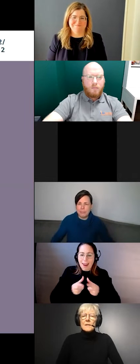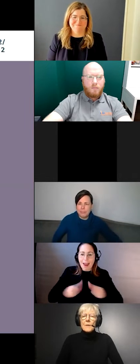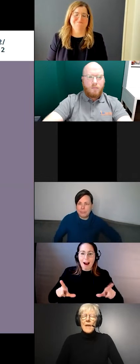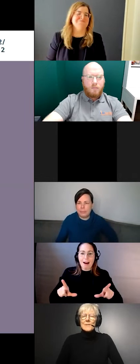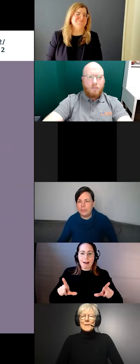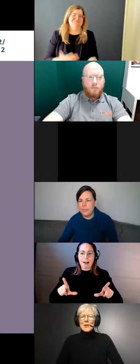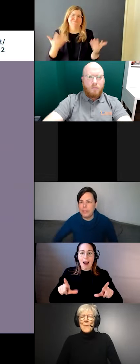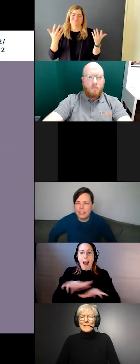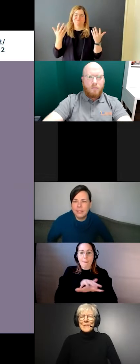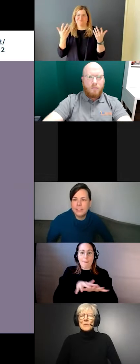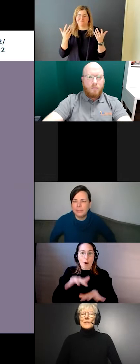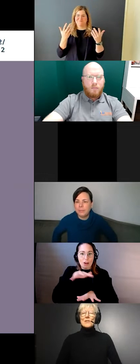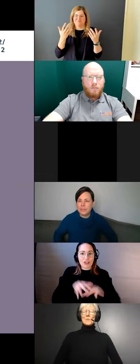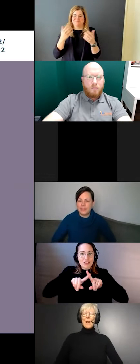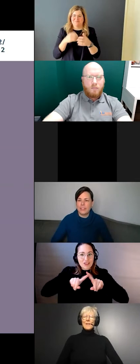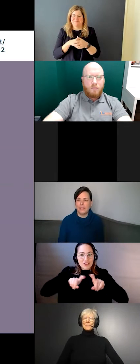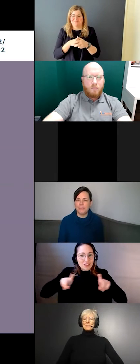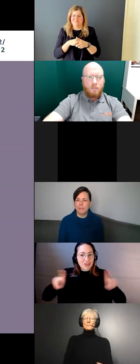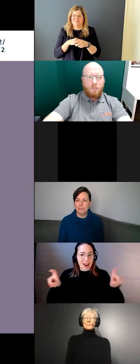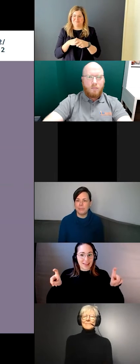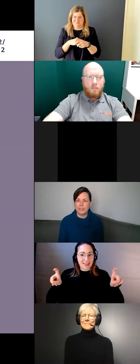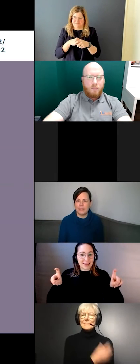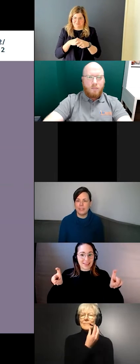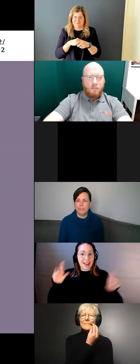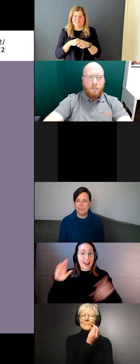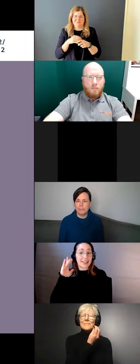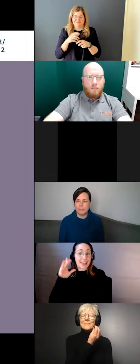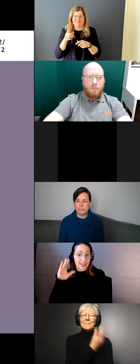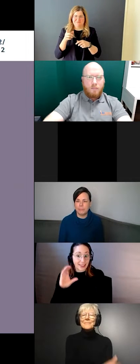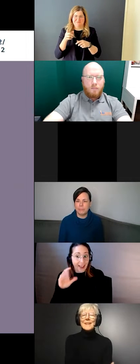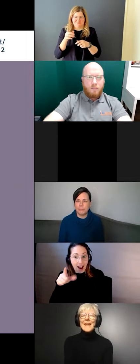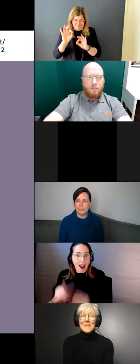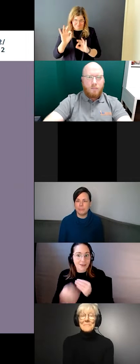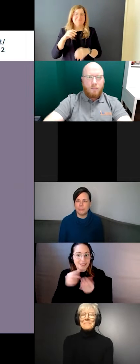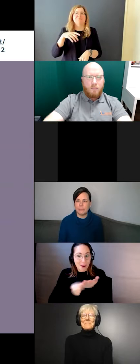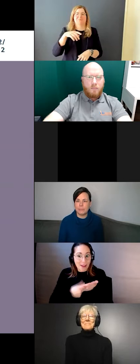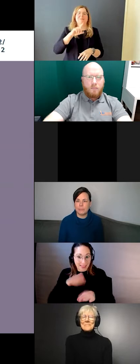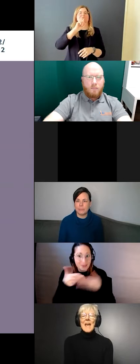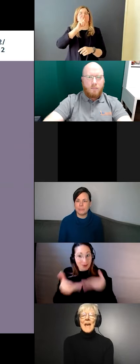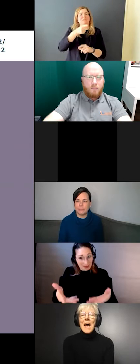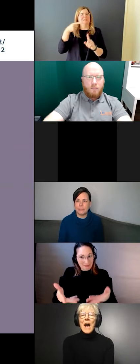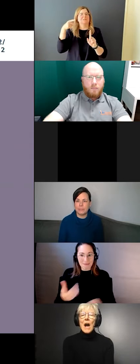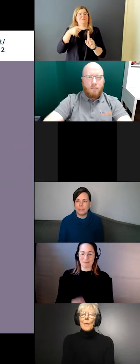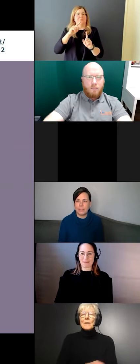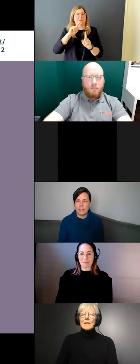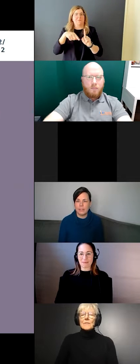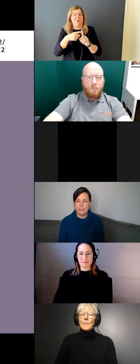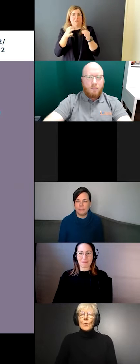mais il y a beaucoup de langues aborigènes. Donc, Cynthia, il y a peut-être des commentaires à faire